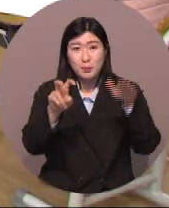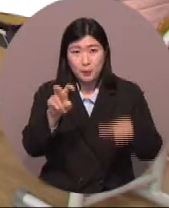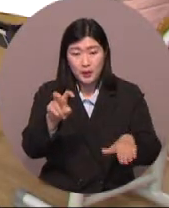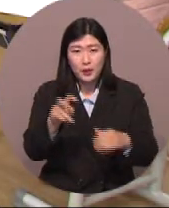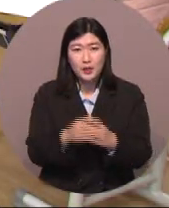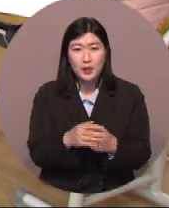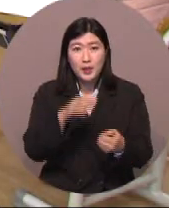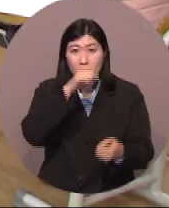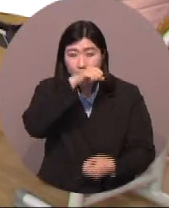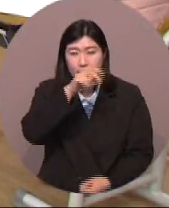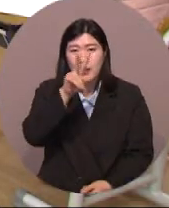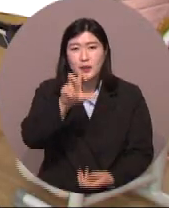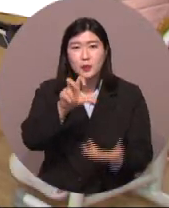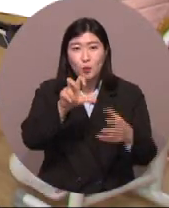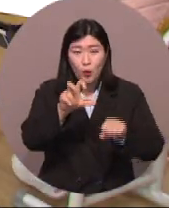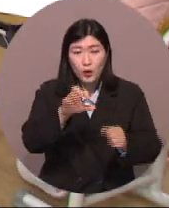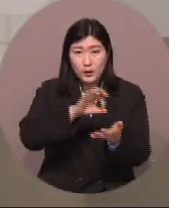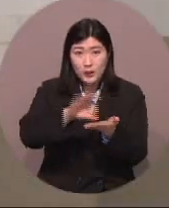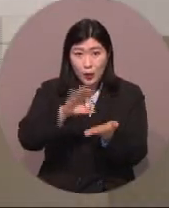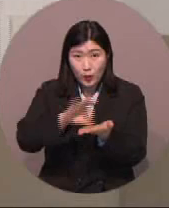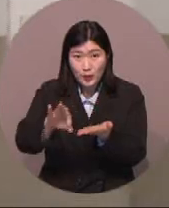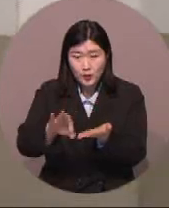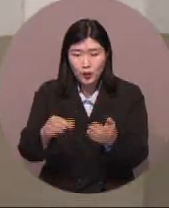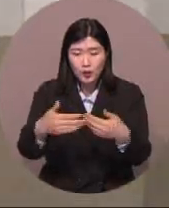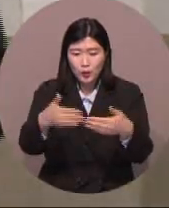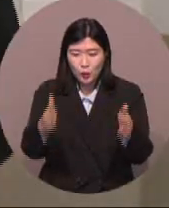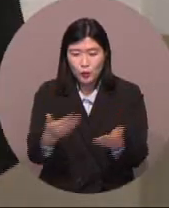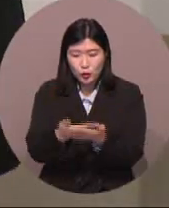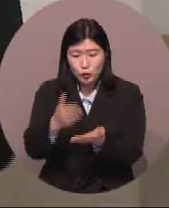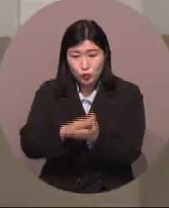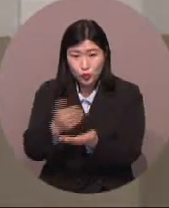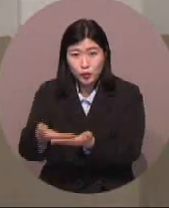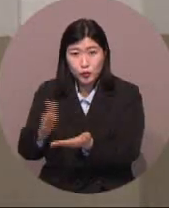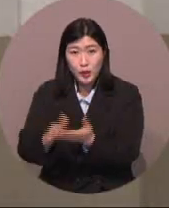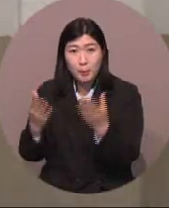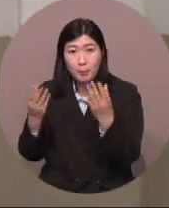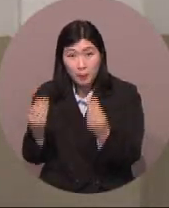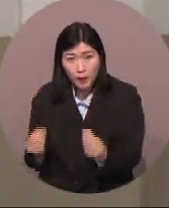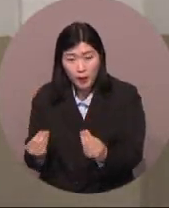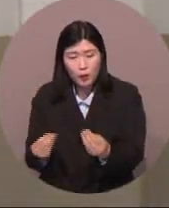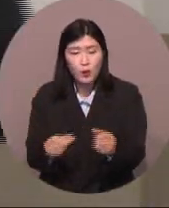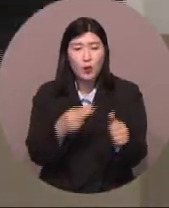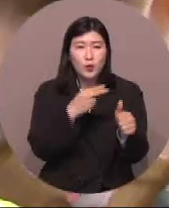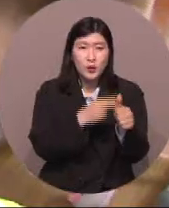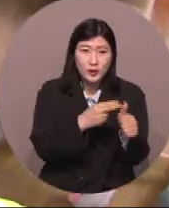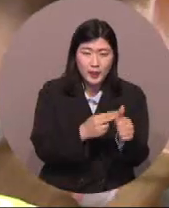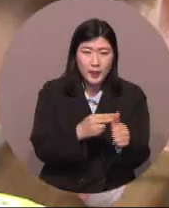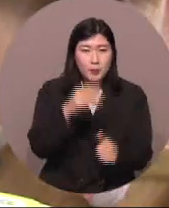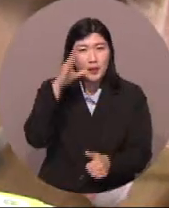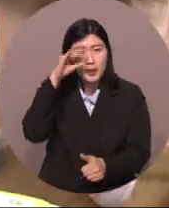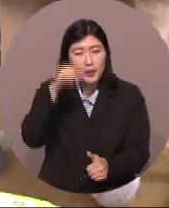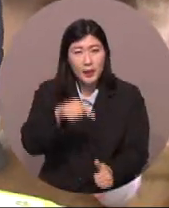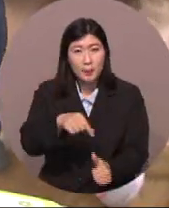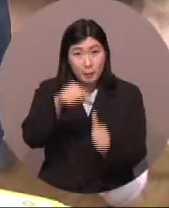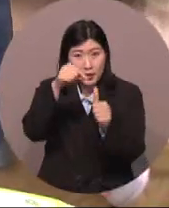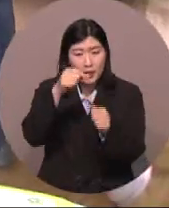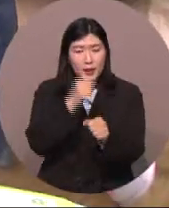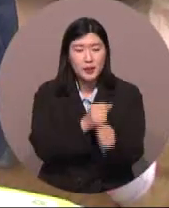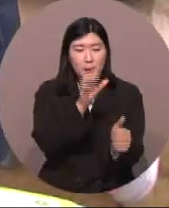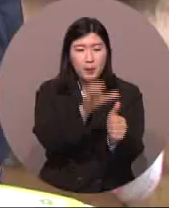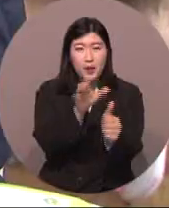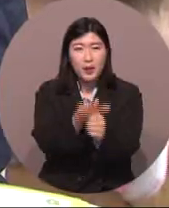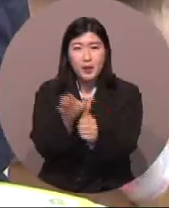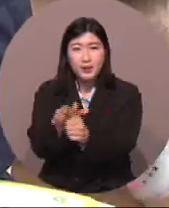투입해 부족한 교실은 기존 교실 등을 리모델링했고 교과 전담 등 기간제 교사를 채용해 담임